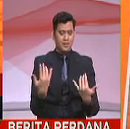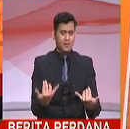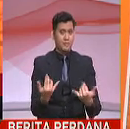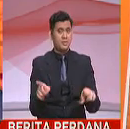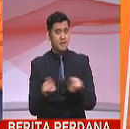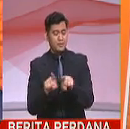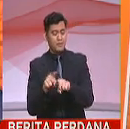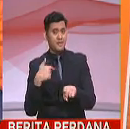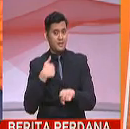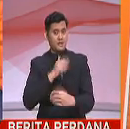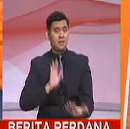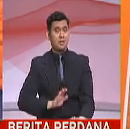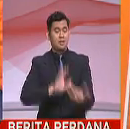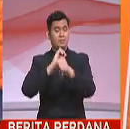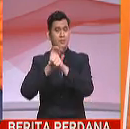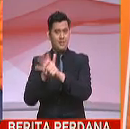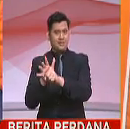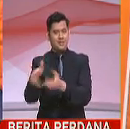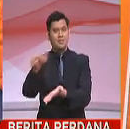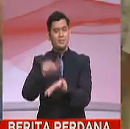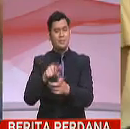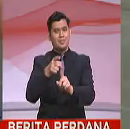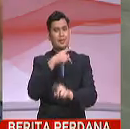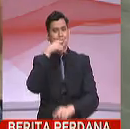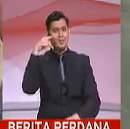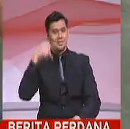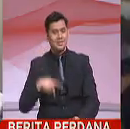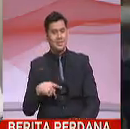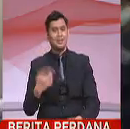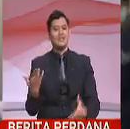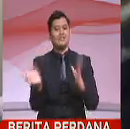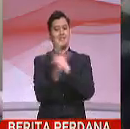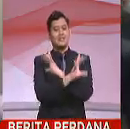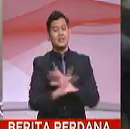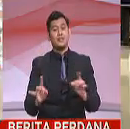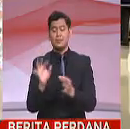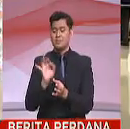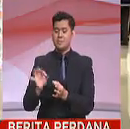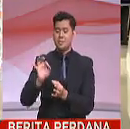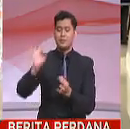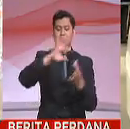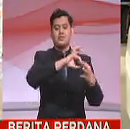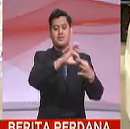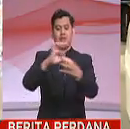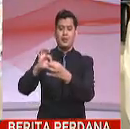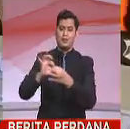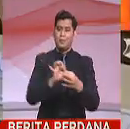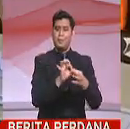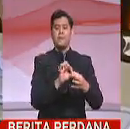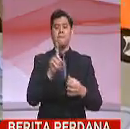COVID-19. Monica Gary, Kuching, Sarawak. Semangat bersatu padu dalam masyarakat ini perlu diperkukuh bersama